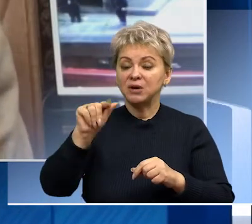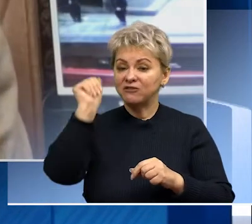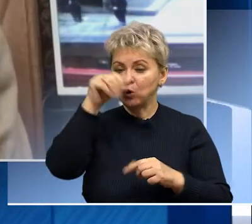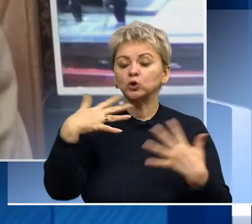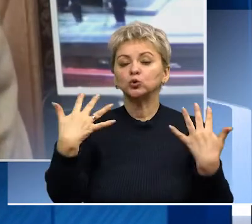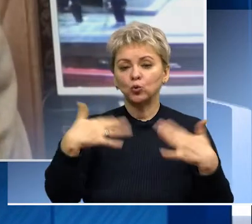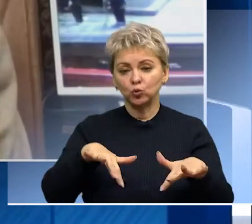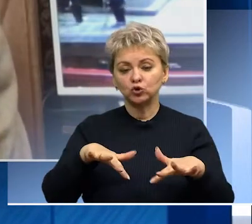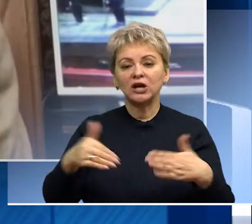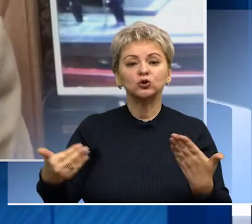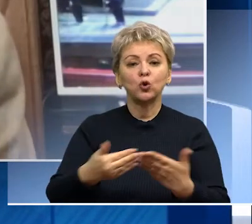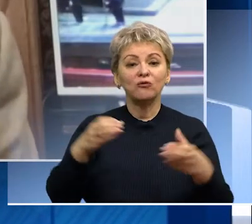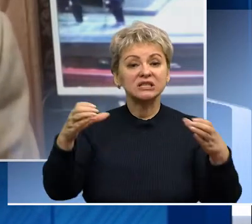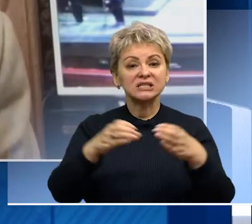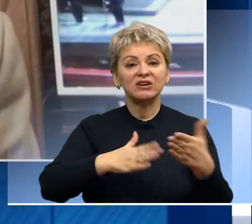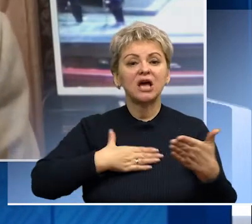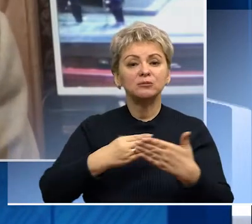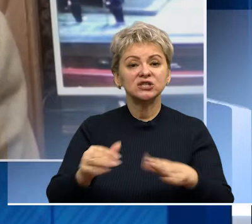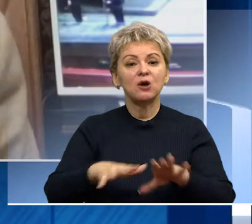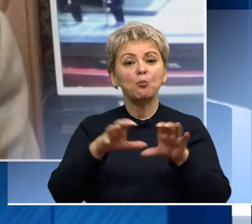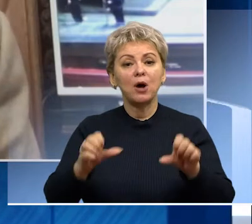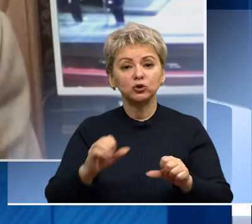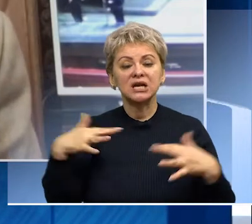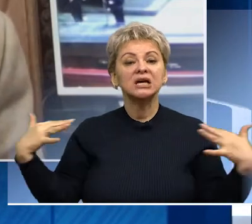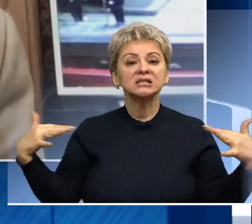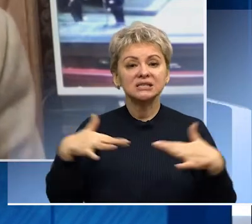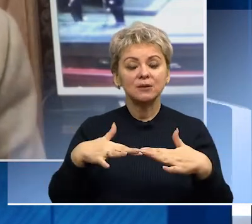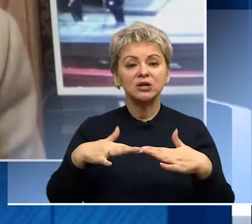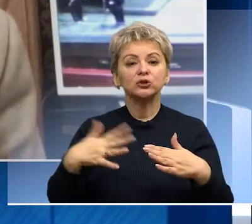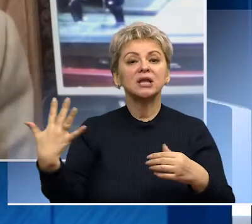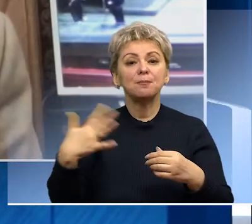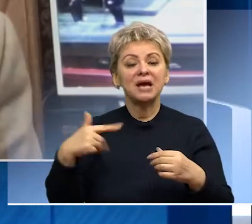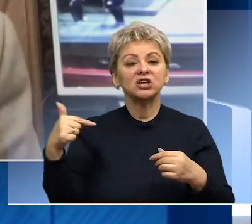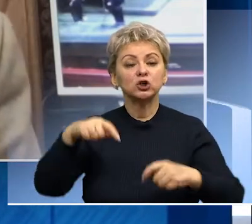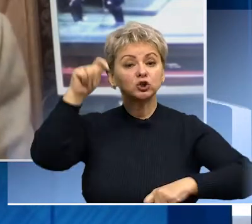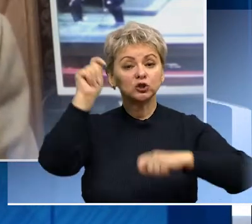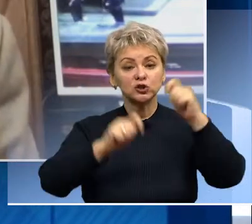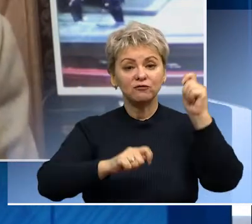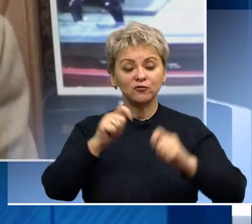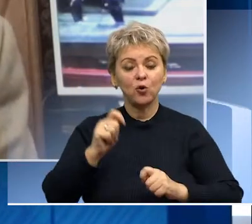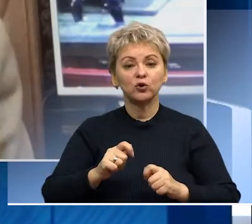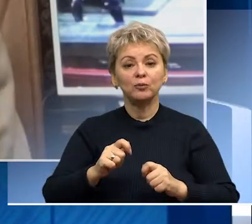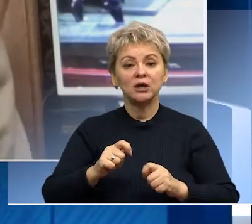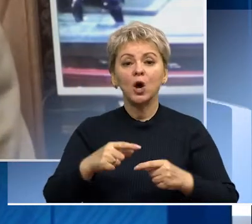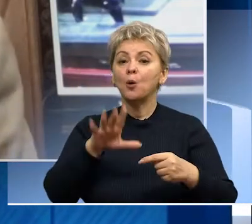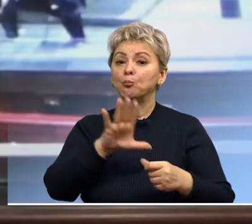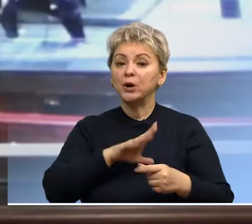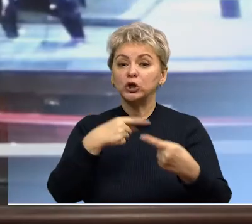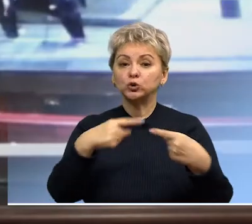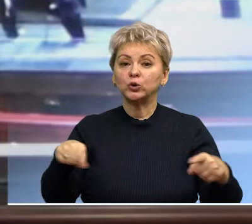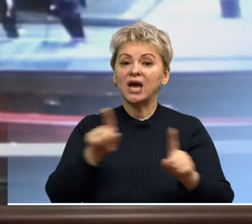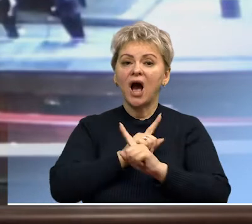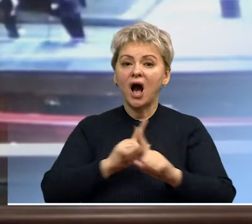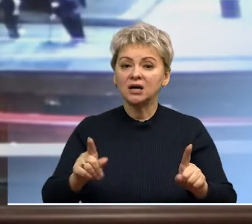2021 году, но уже новый состав Общественной палаты соберется на пятый гражданский форум. Были и